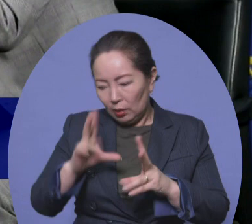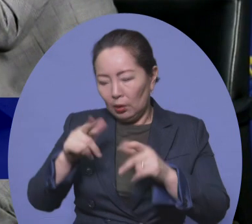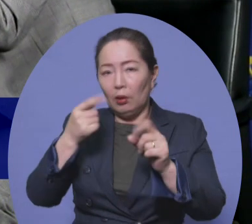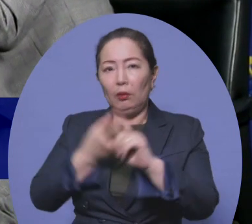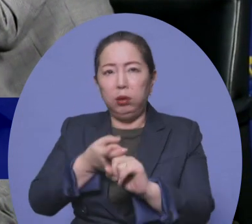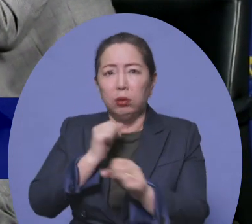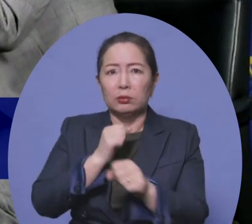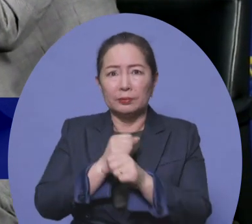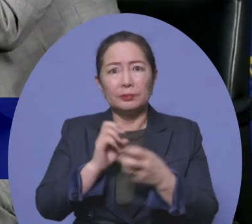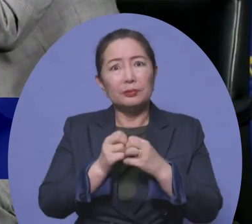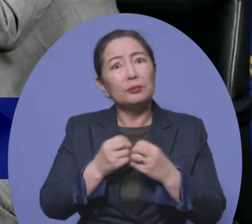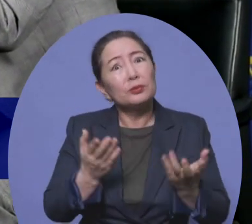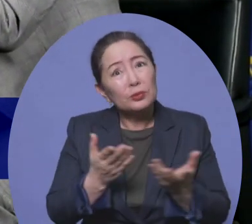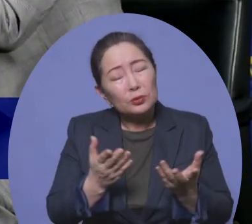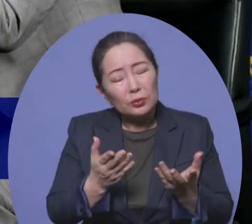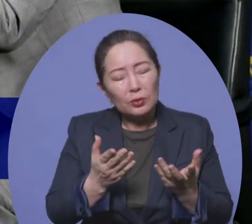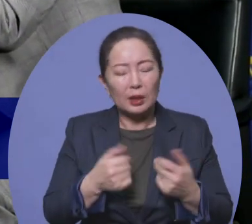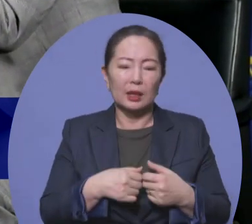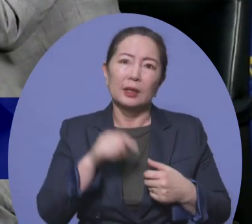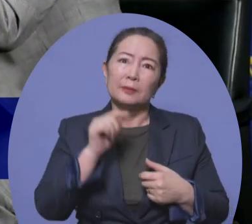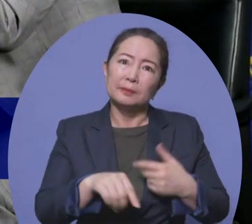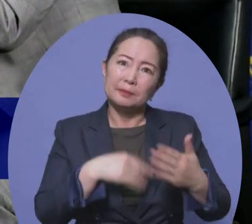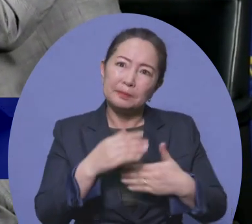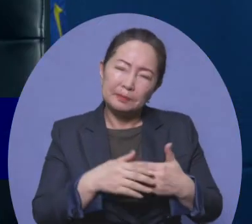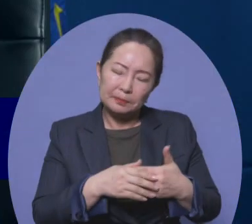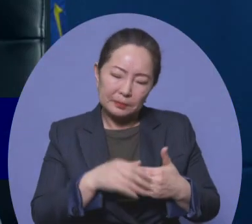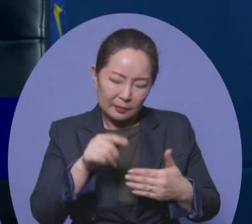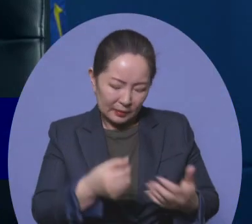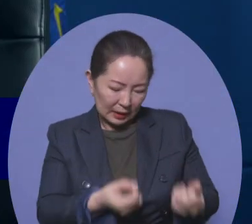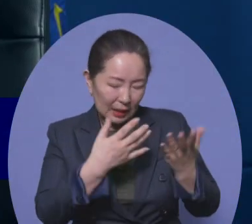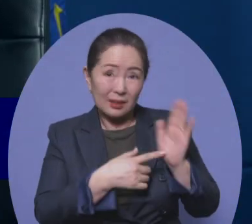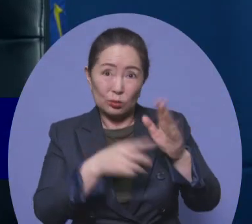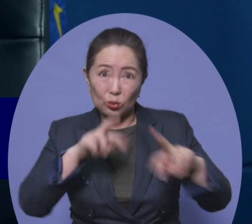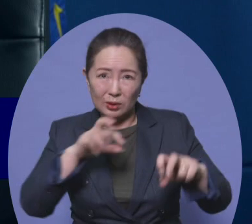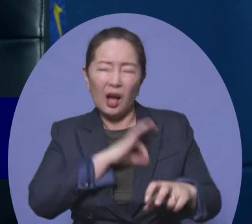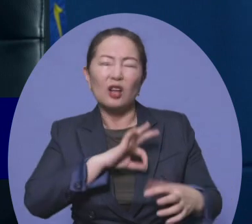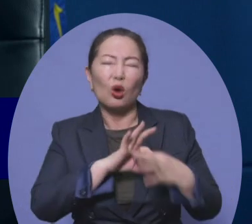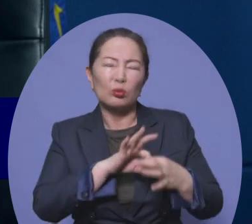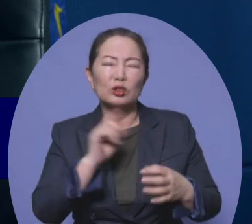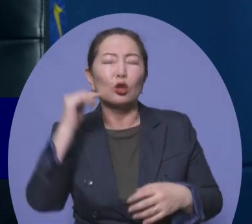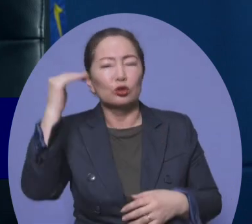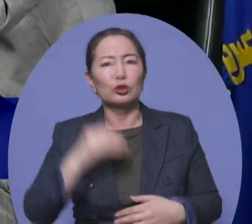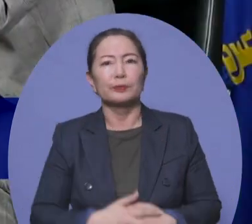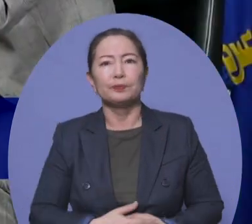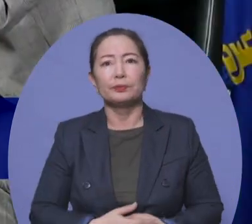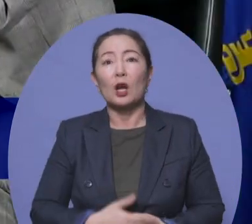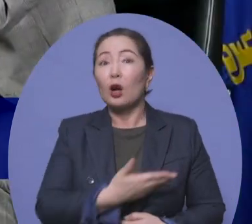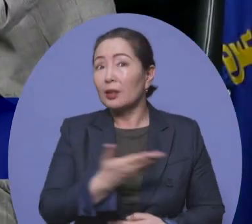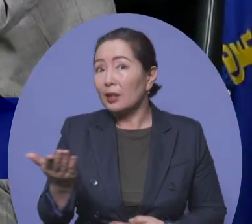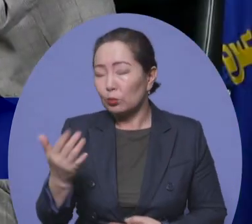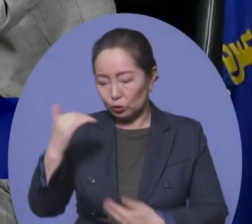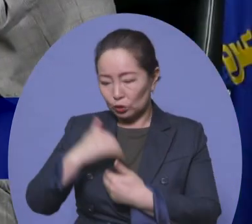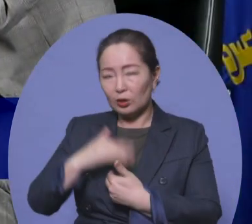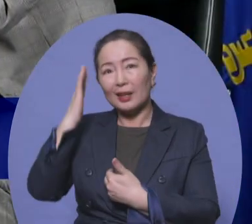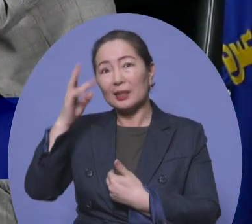нь яг зорилт бүлэгтэй хүрсэн юм уу, байгаа онс юм уу гэдэг дээр одоо гаргаж байгаагаараа энэ судалгааны ашиг бүтэл нь өндөр байна. За одоо үзэгч